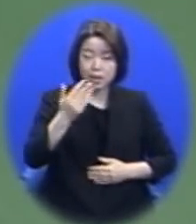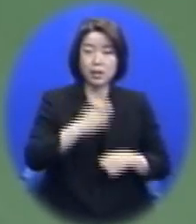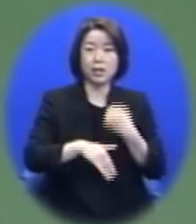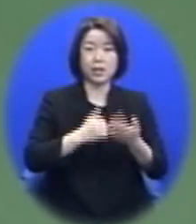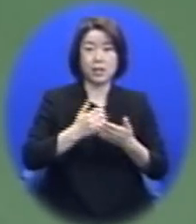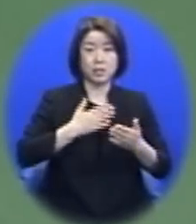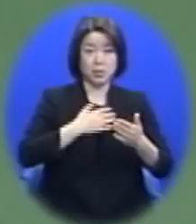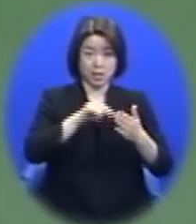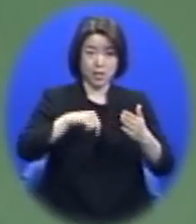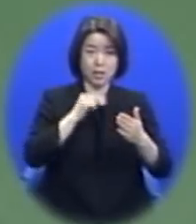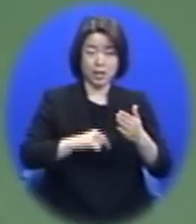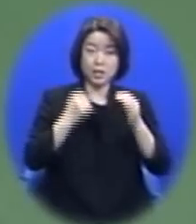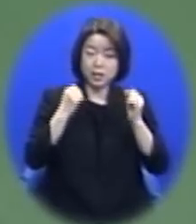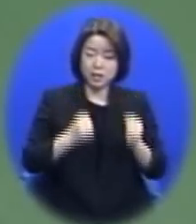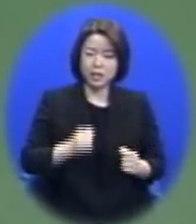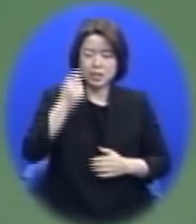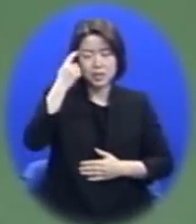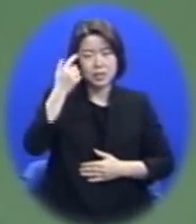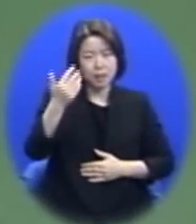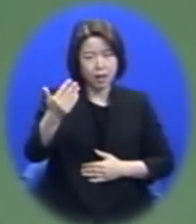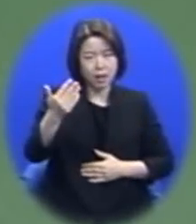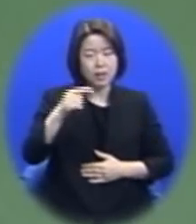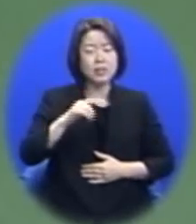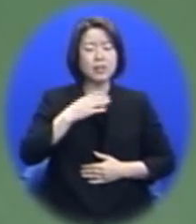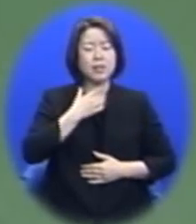계신가? 이 제게 갈망이 되었습니다.